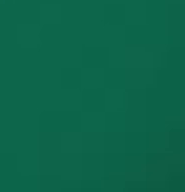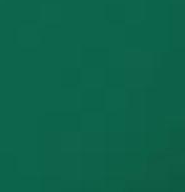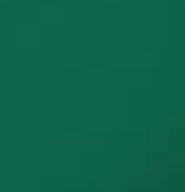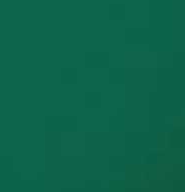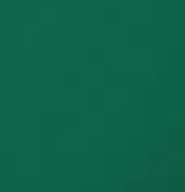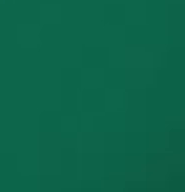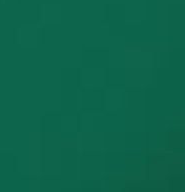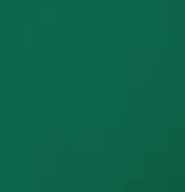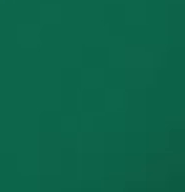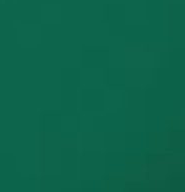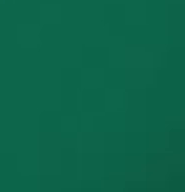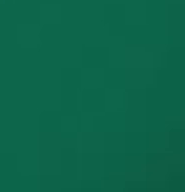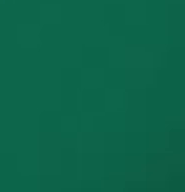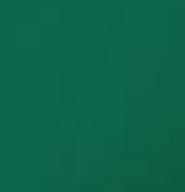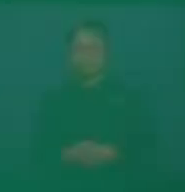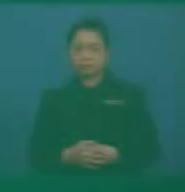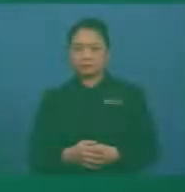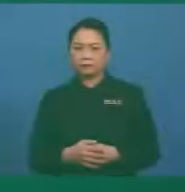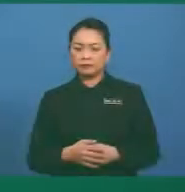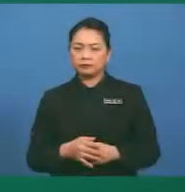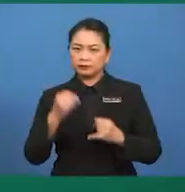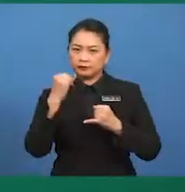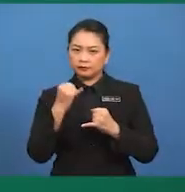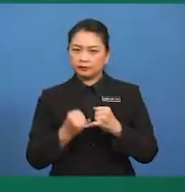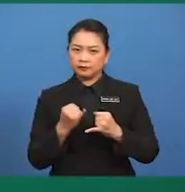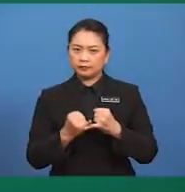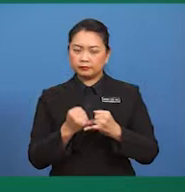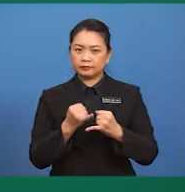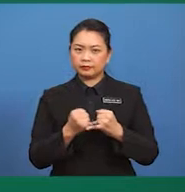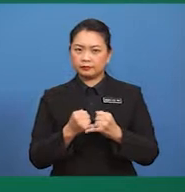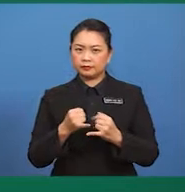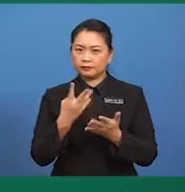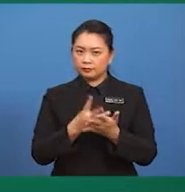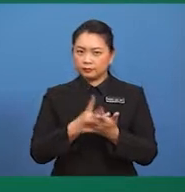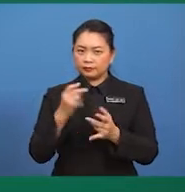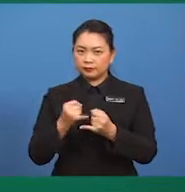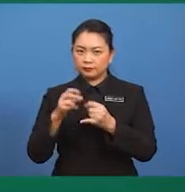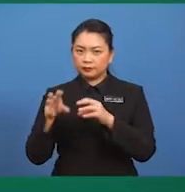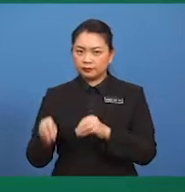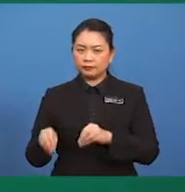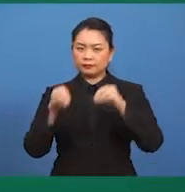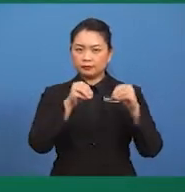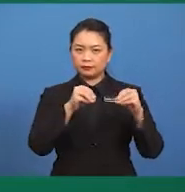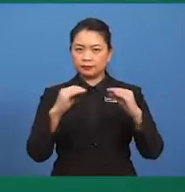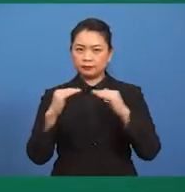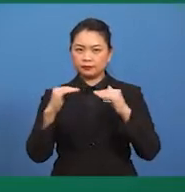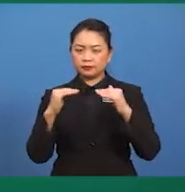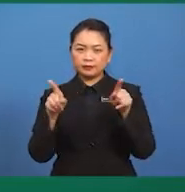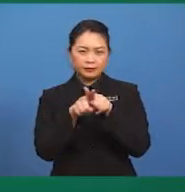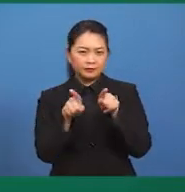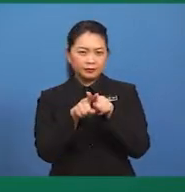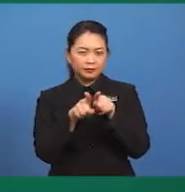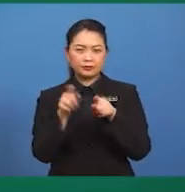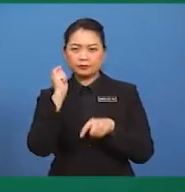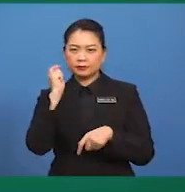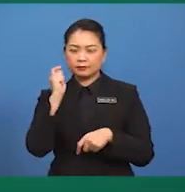akaun tersebut seperti yang ditunjukkan. Baki akhir yang kita peroleh itu dipindahkan ke imbangan duga